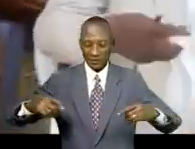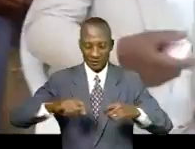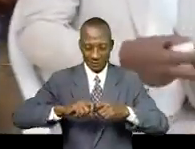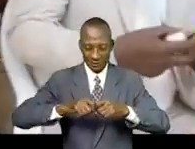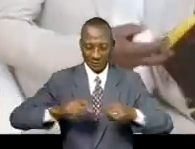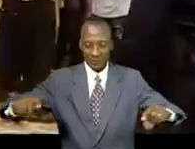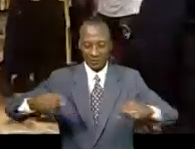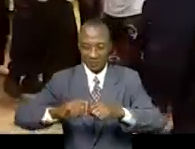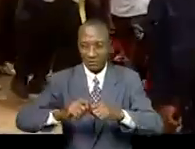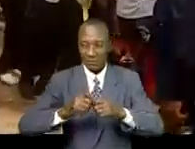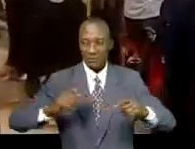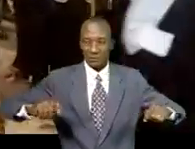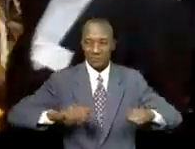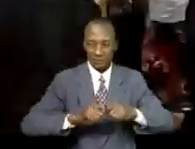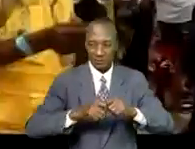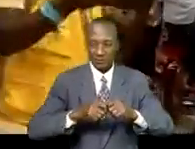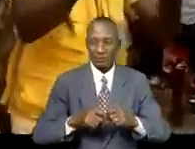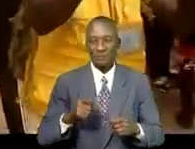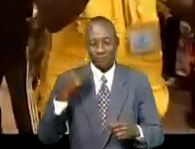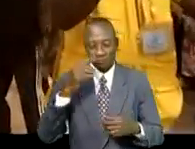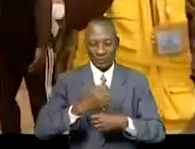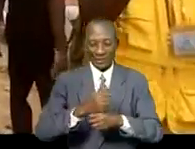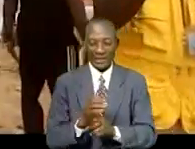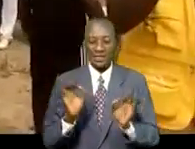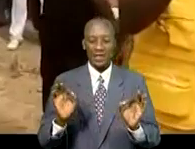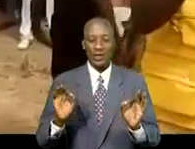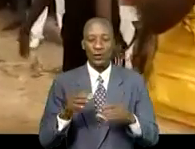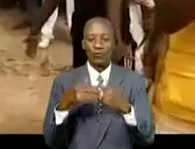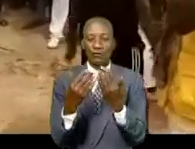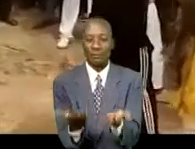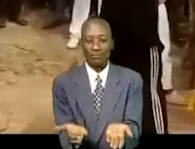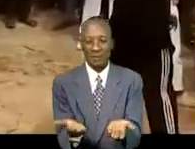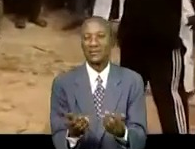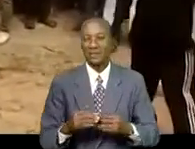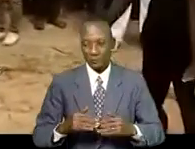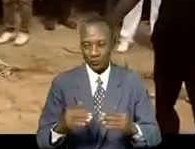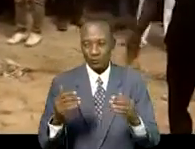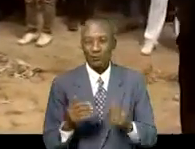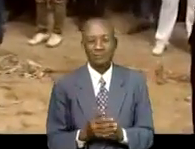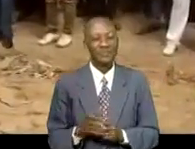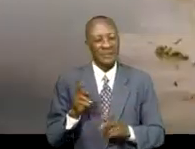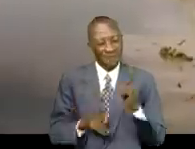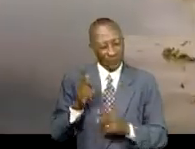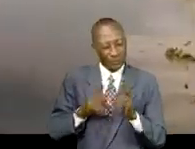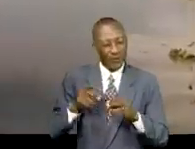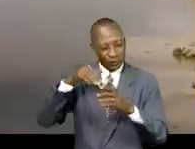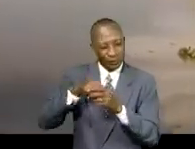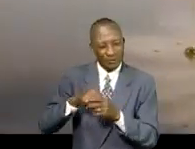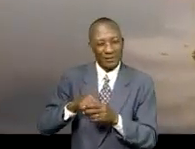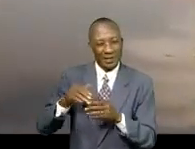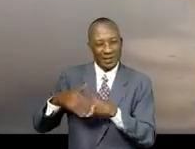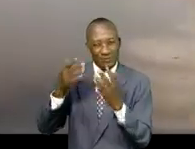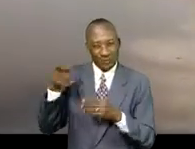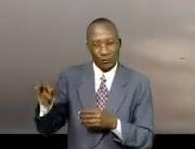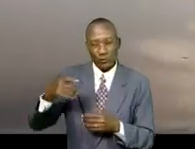le montage du bac de l'avril au mai de l'année en cours. La population de Bandon qui a tant souffert de l'absence de cette